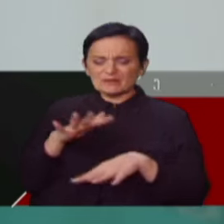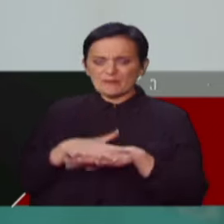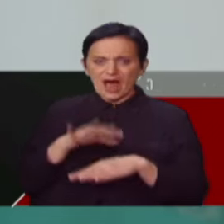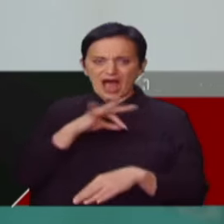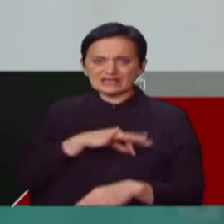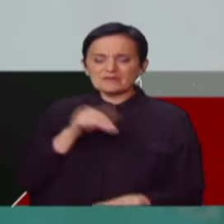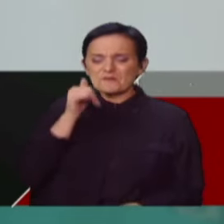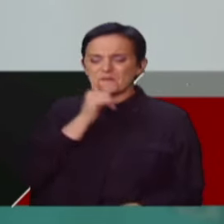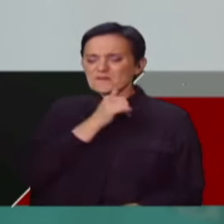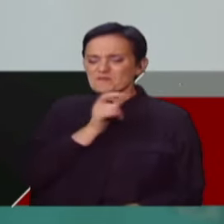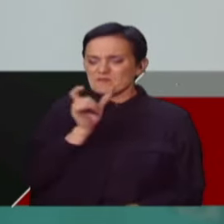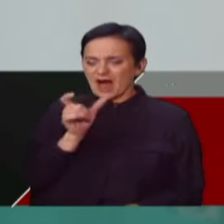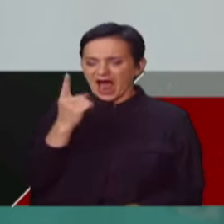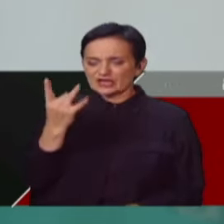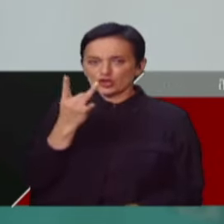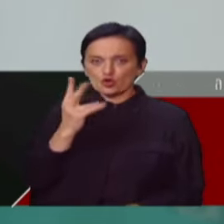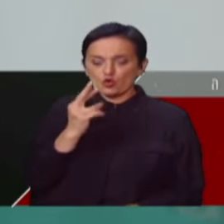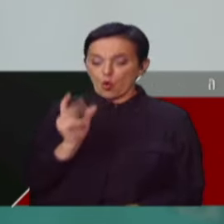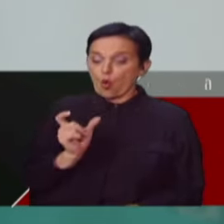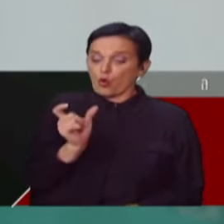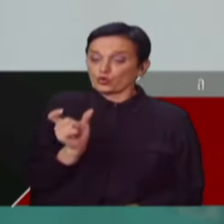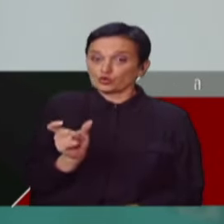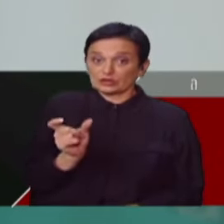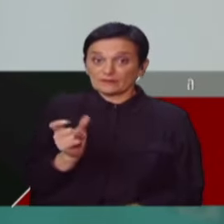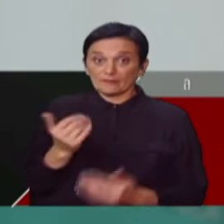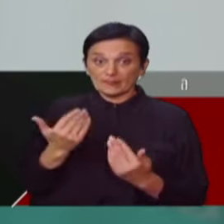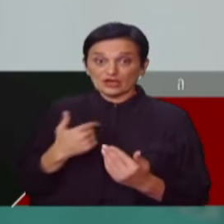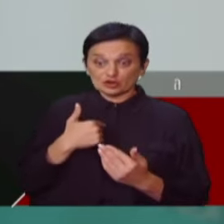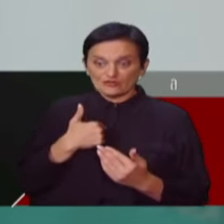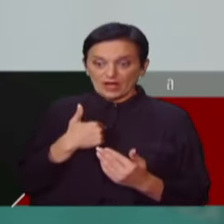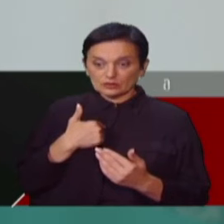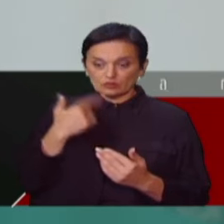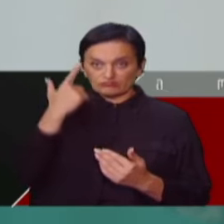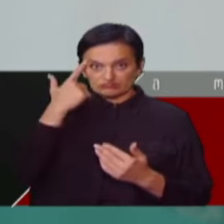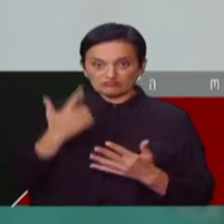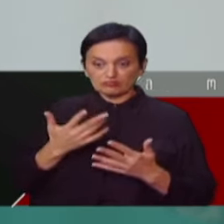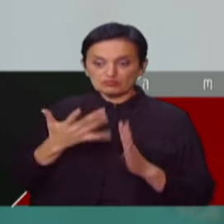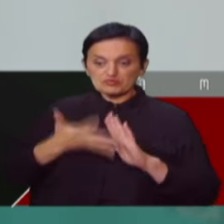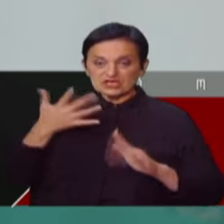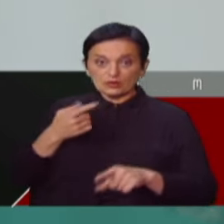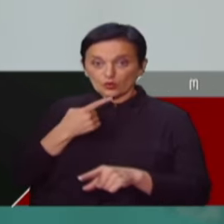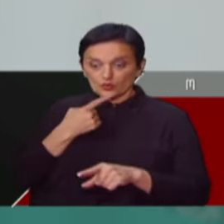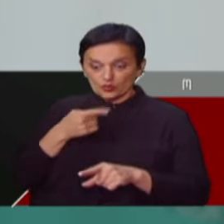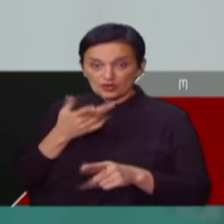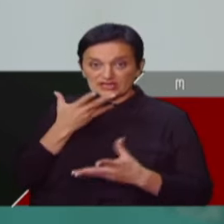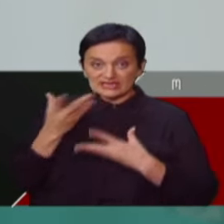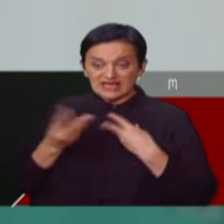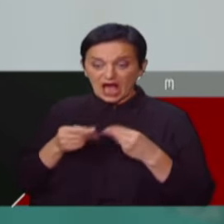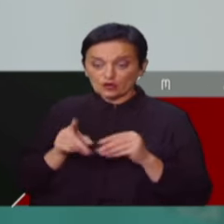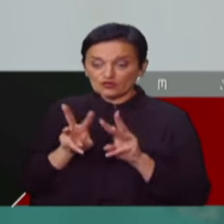მომხმარებელი პაროლი და ეჯერადი კოდი. იმ წამსვე, როდესაც ჩვენ მიხვდებით, რომ ეჭვი არის, რომ თაღლითური ვებგვერდი